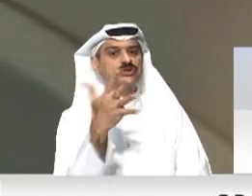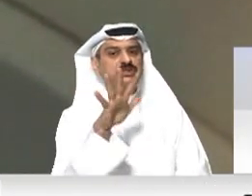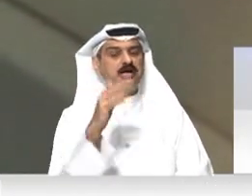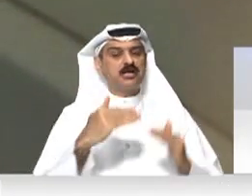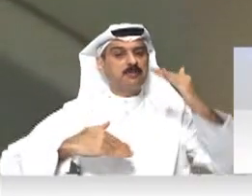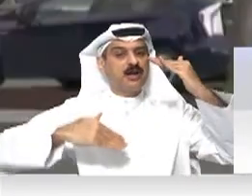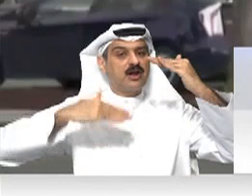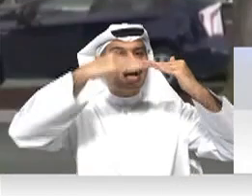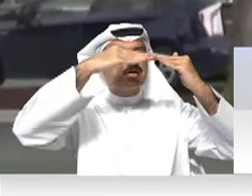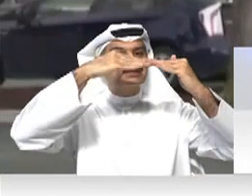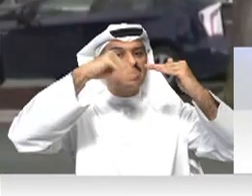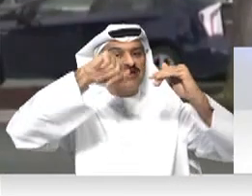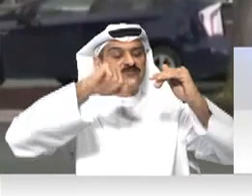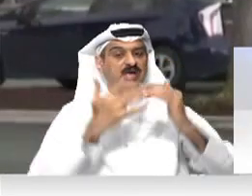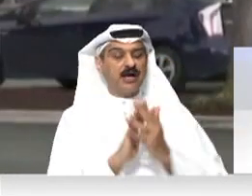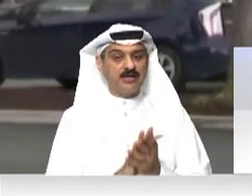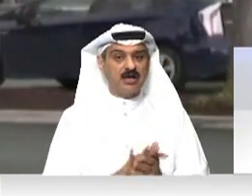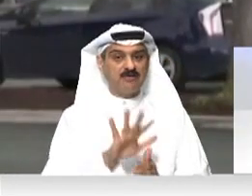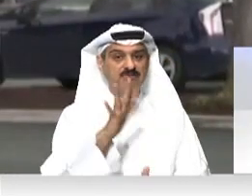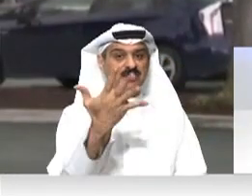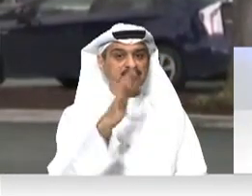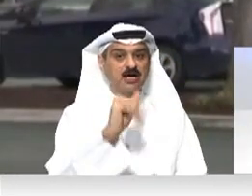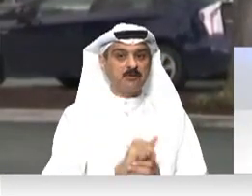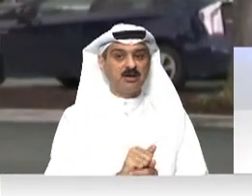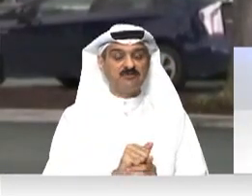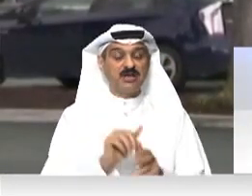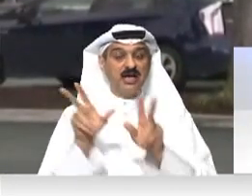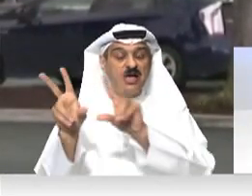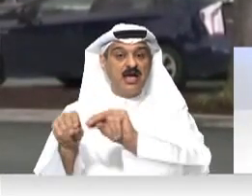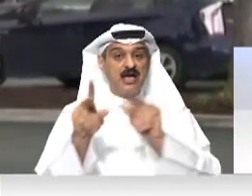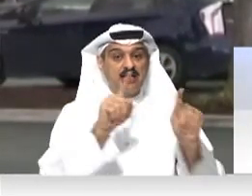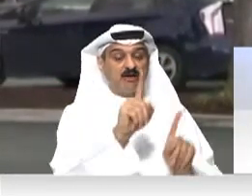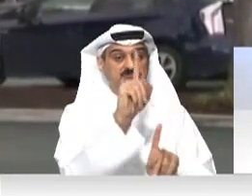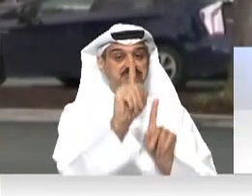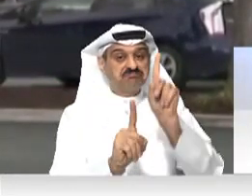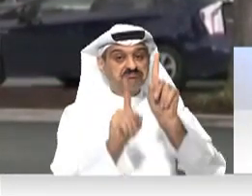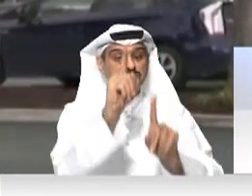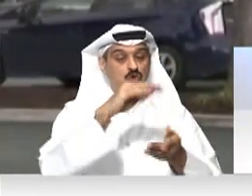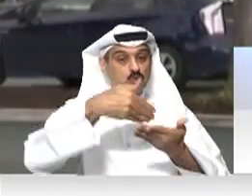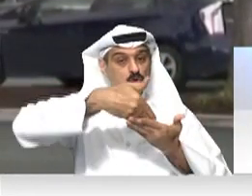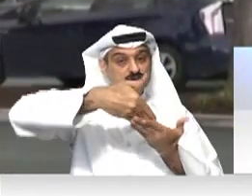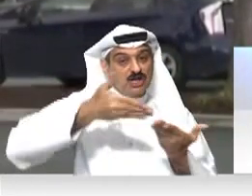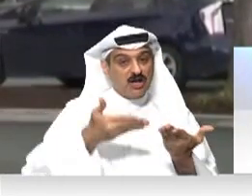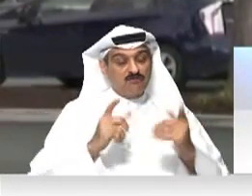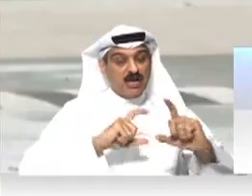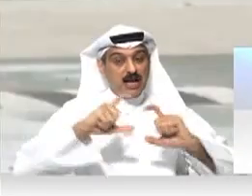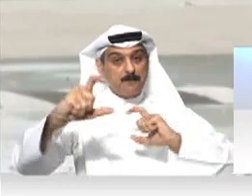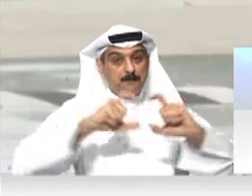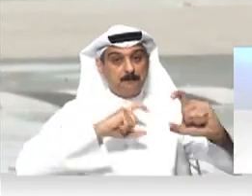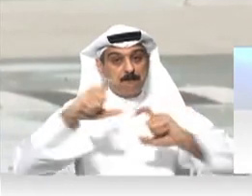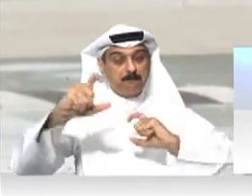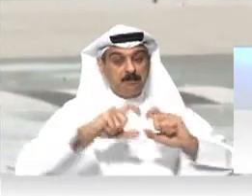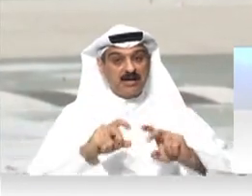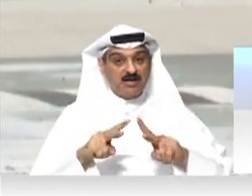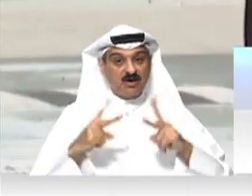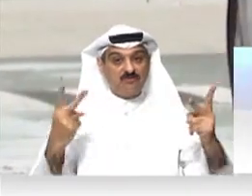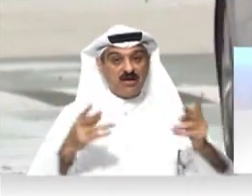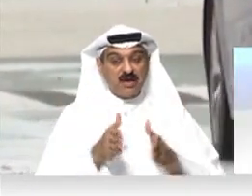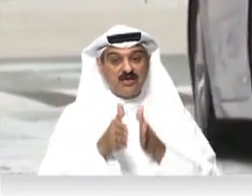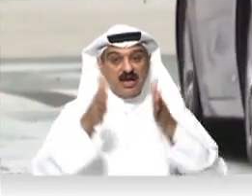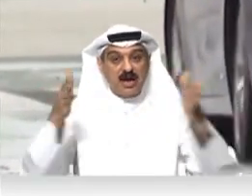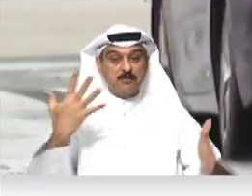الاقصى للاستخدام ما يعادل القيمه الاسميه للسندات التي تحتفظ بها البنوك باستثنائي اكبر